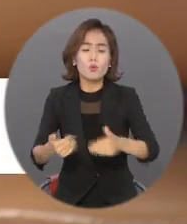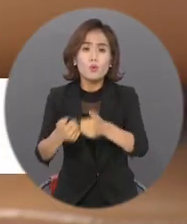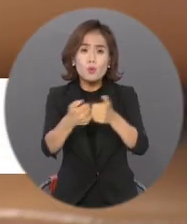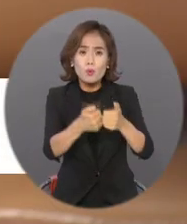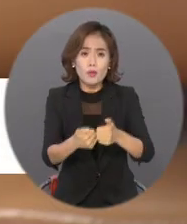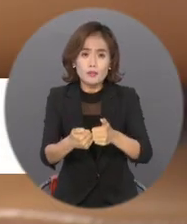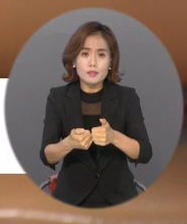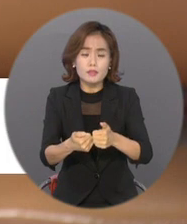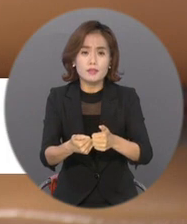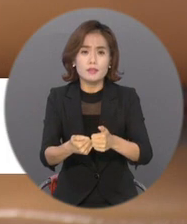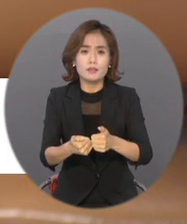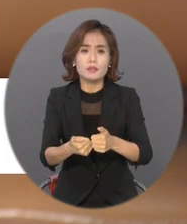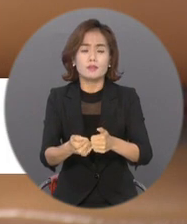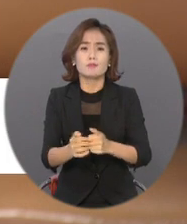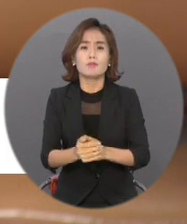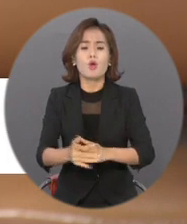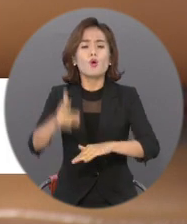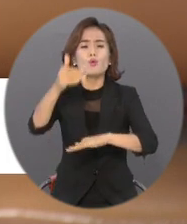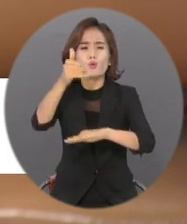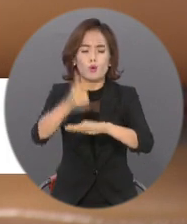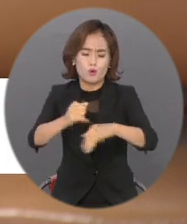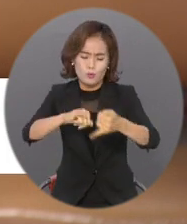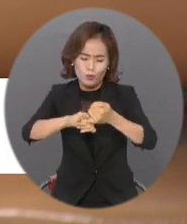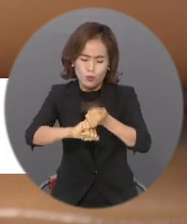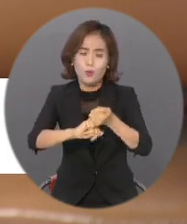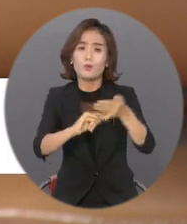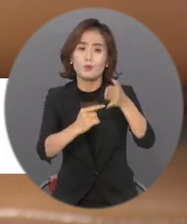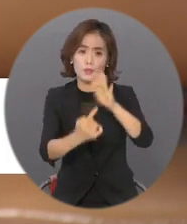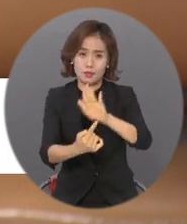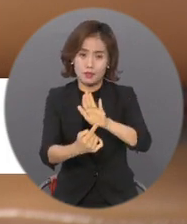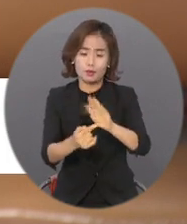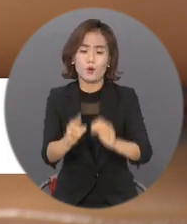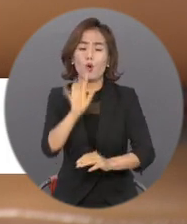회의에서는 어쨌든 결론을 도출해서 중앙